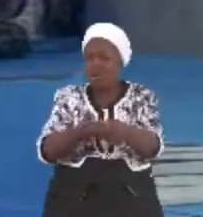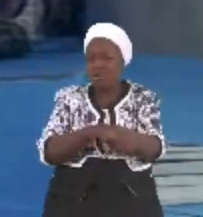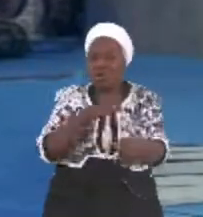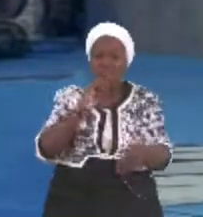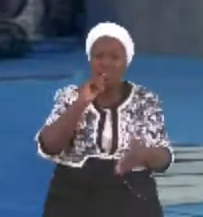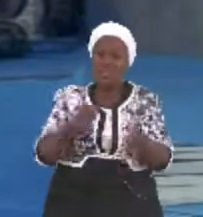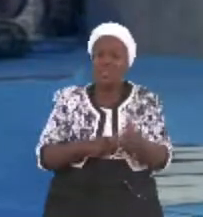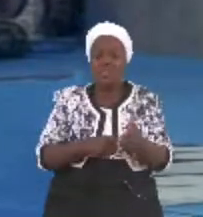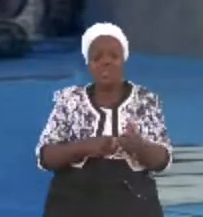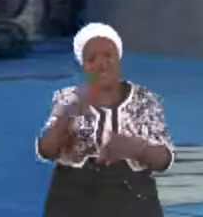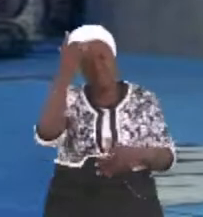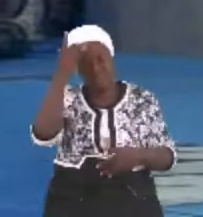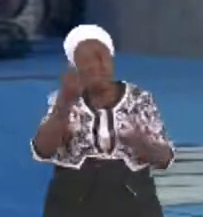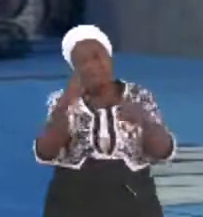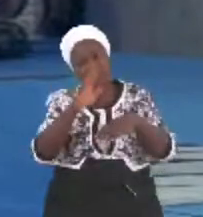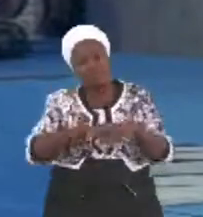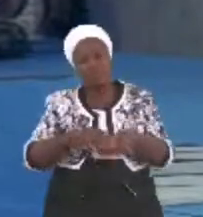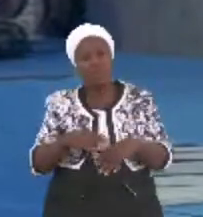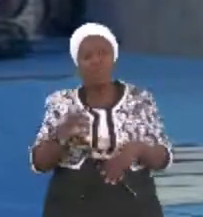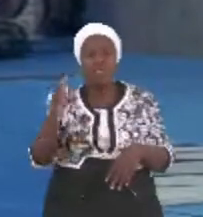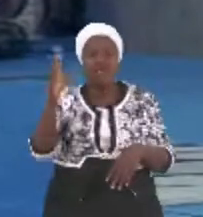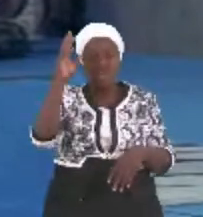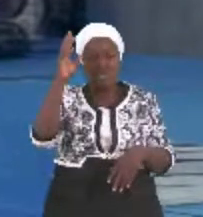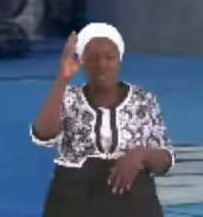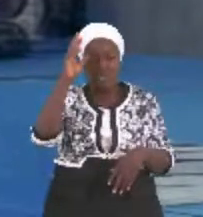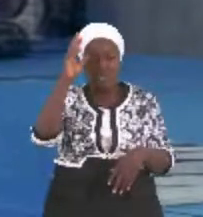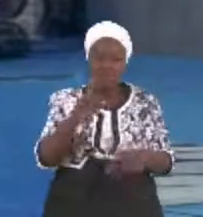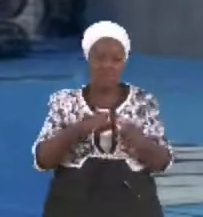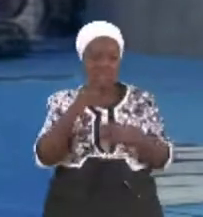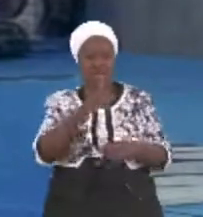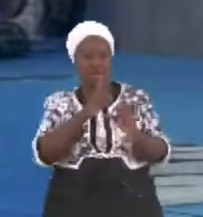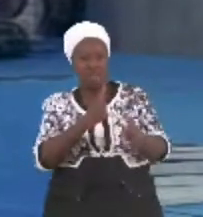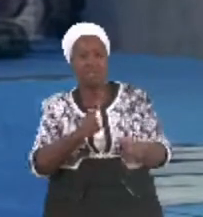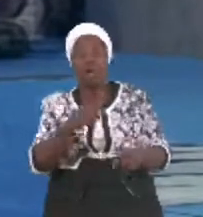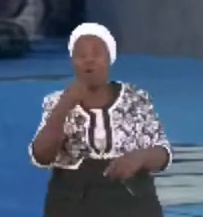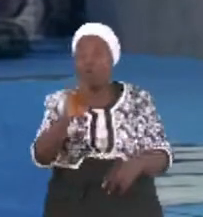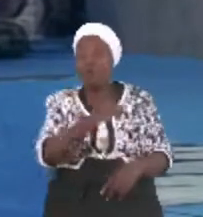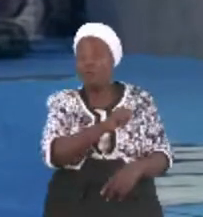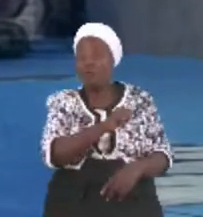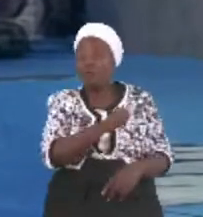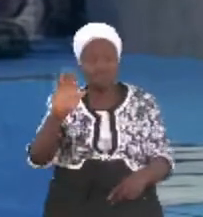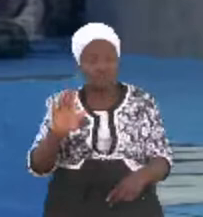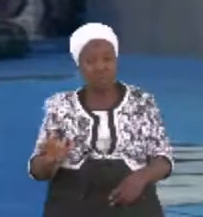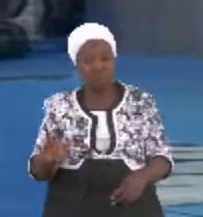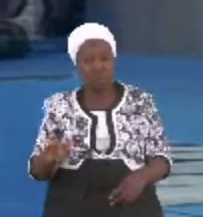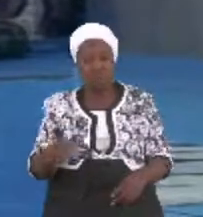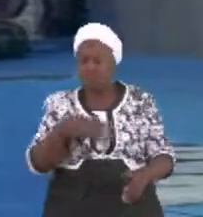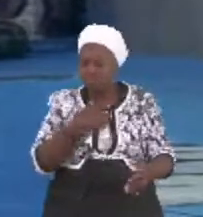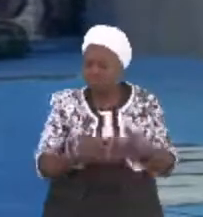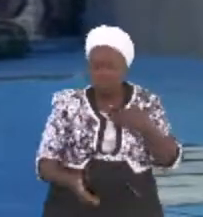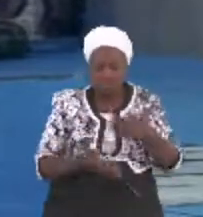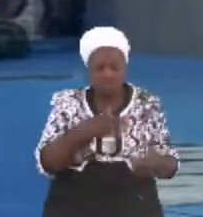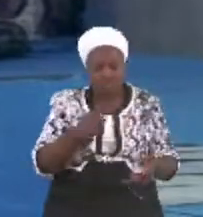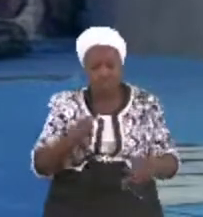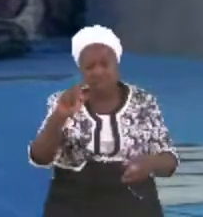son enfance, répondit-il. Depuis son enfance. Quel que soit le problème, quelle que soit